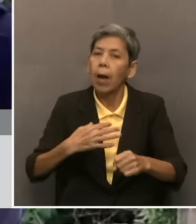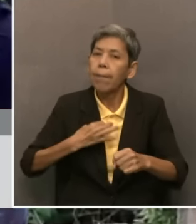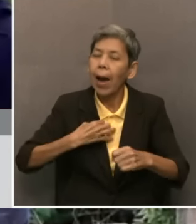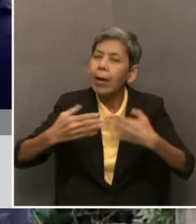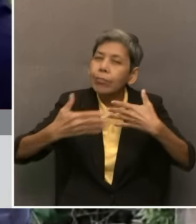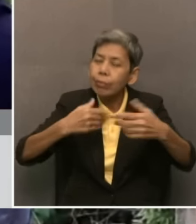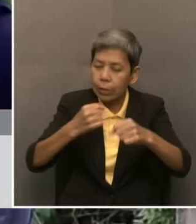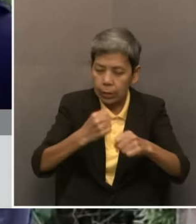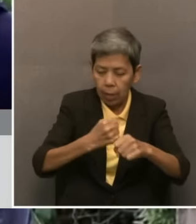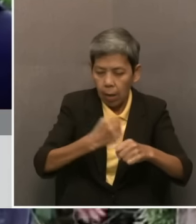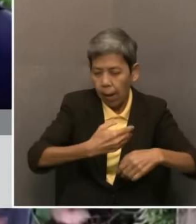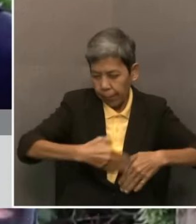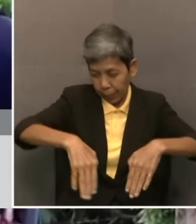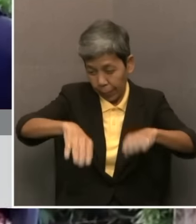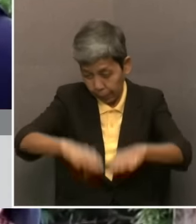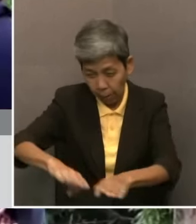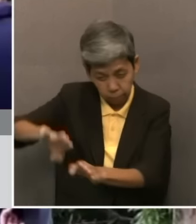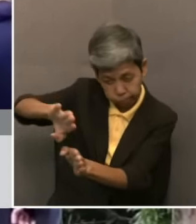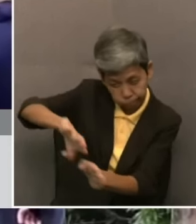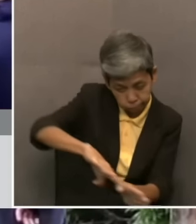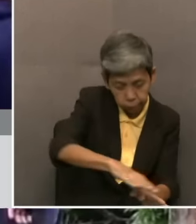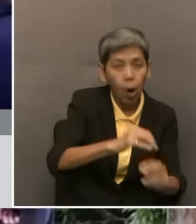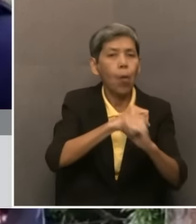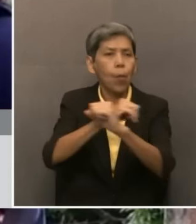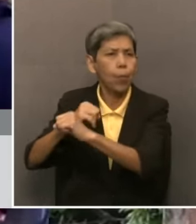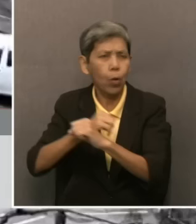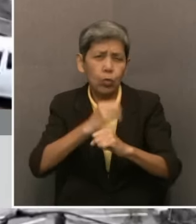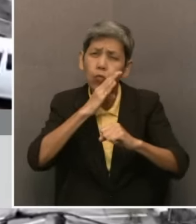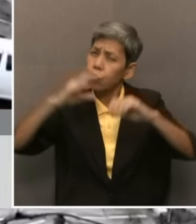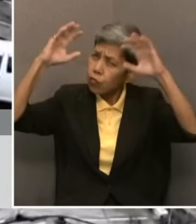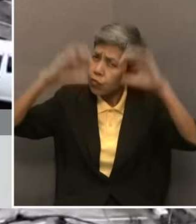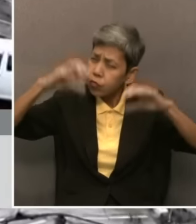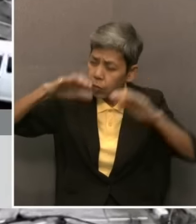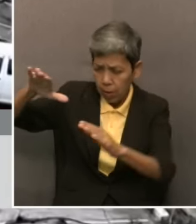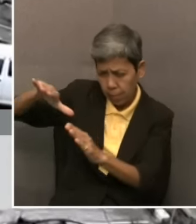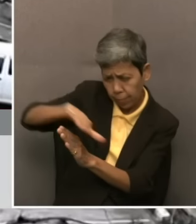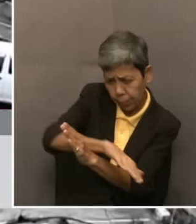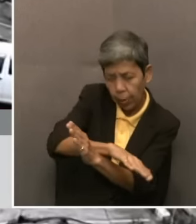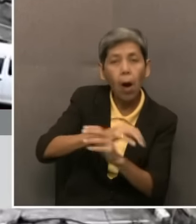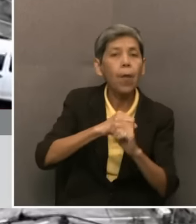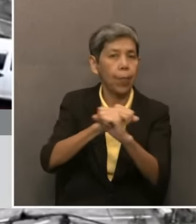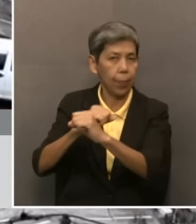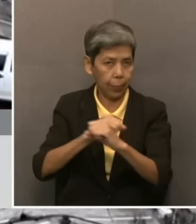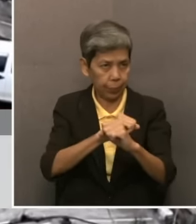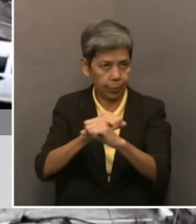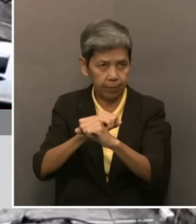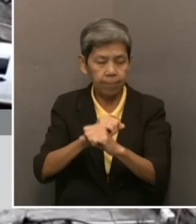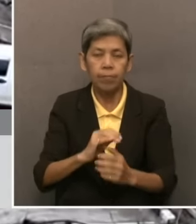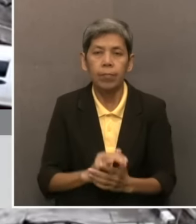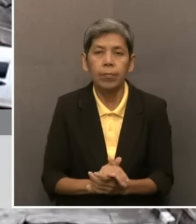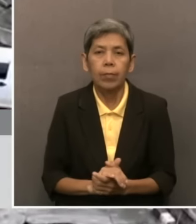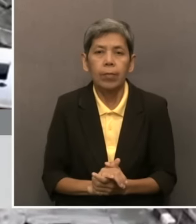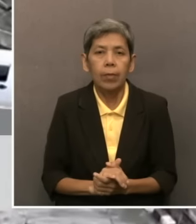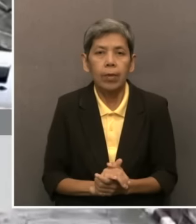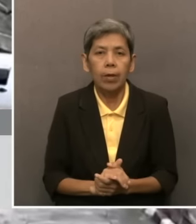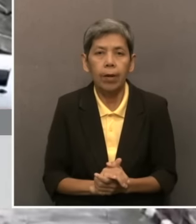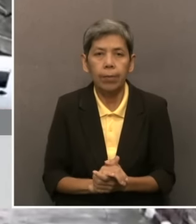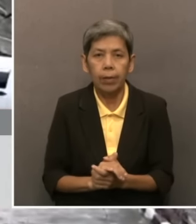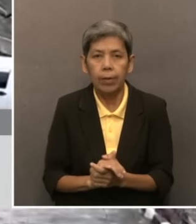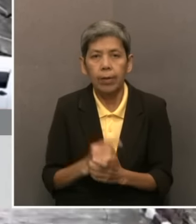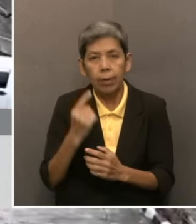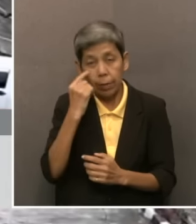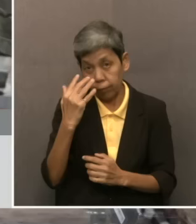ไว้ป้องกันดินไหลลงมาเพิ่มหากเกิดฝนตกหนักอีกระลอกหนึ่งค่ะขณะที่นายภูมิธรรมเวชยชั